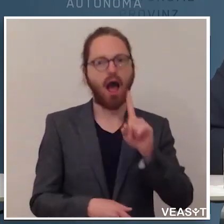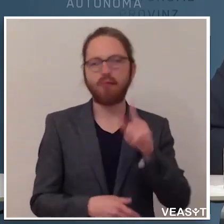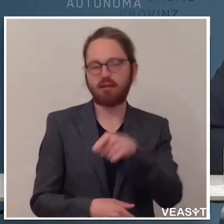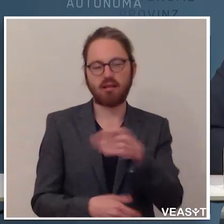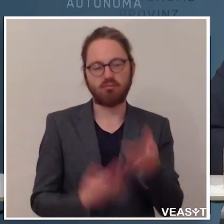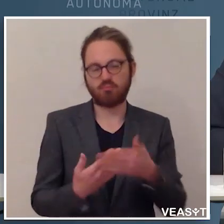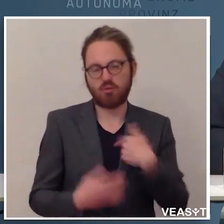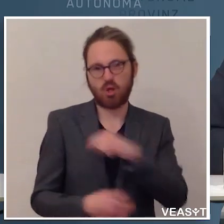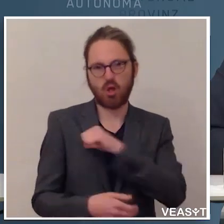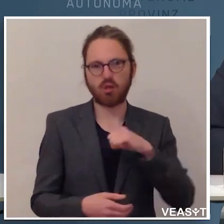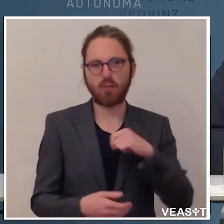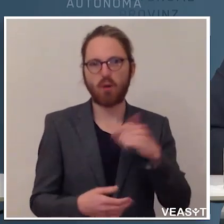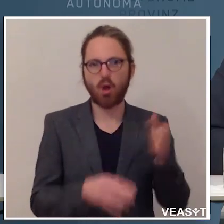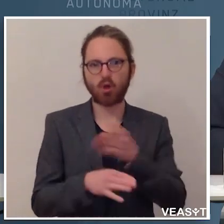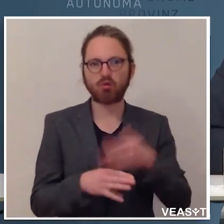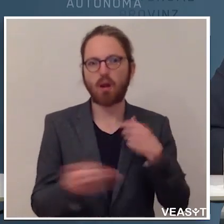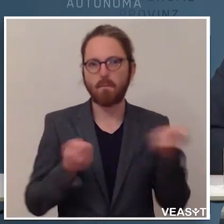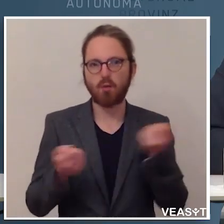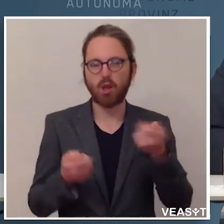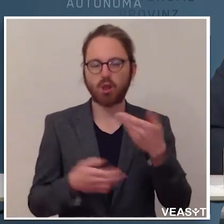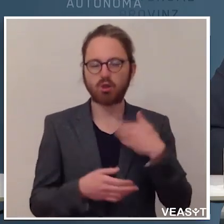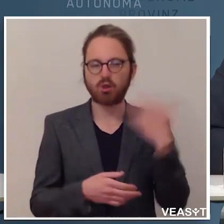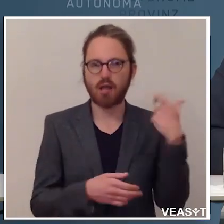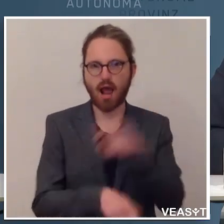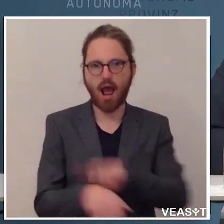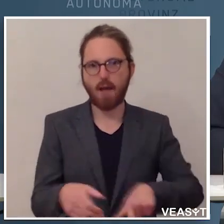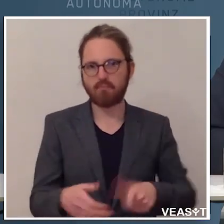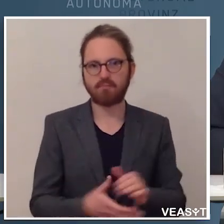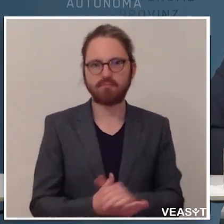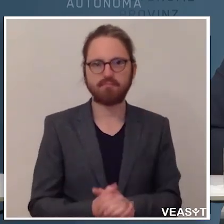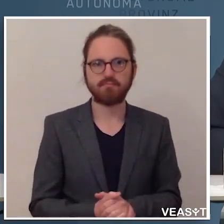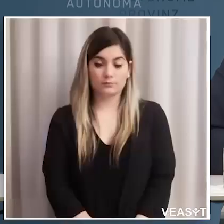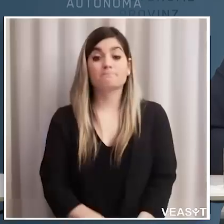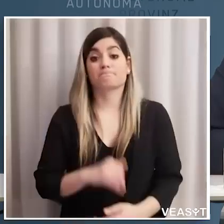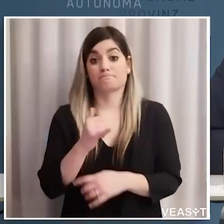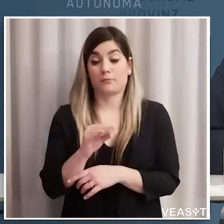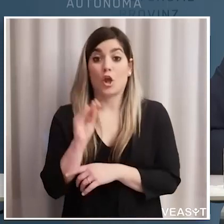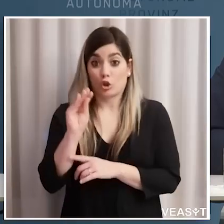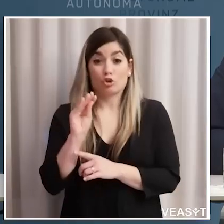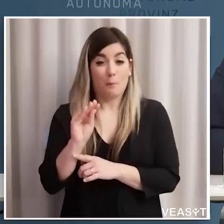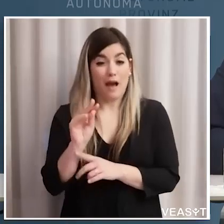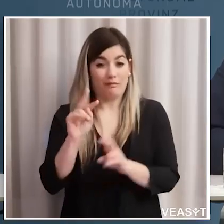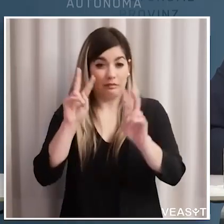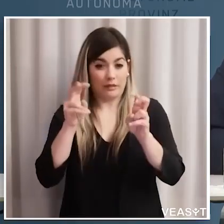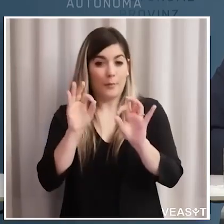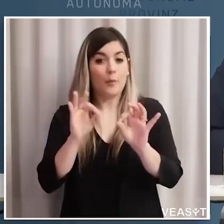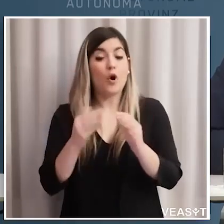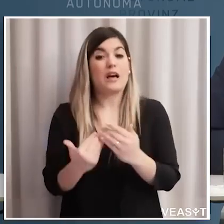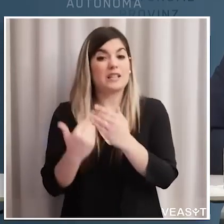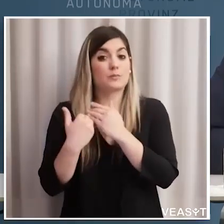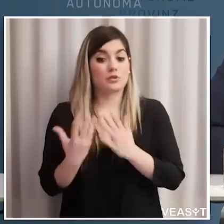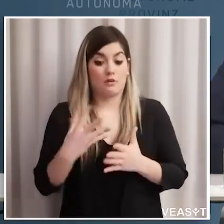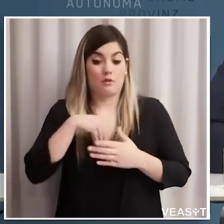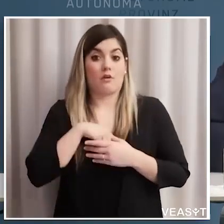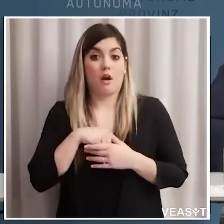für ein politisches Amt entscheidet. Sì, la domanda era, chi si assume la responsabilità? La responsabilità politica, io